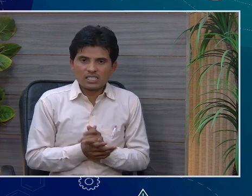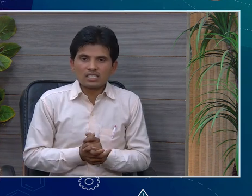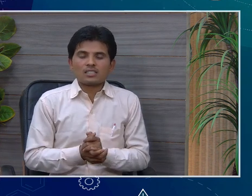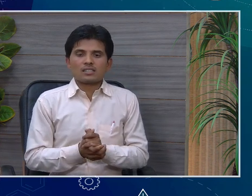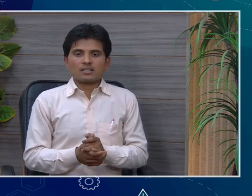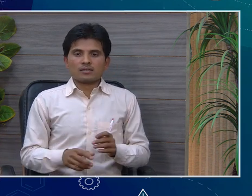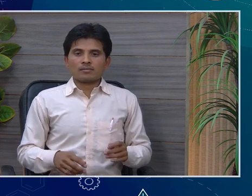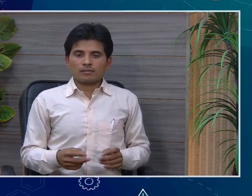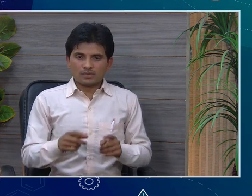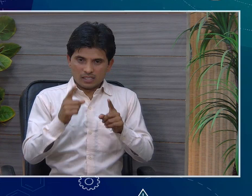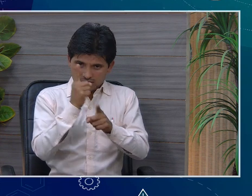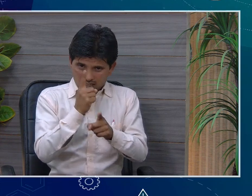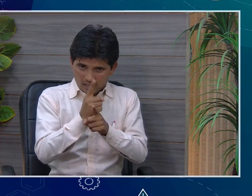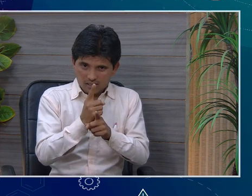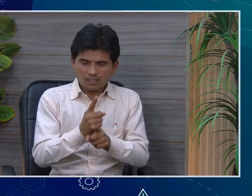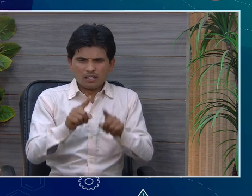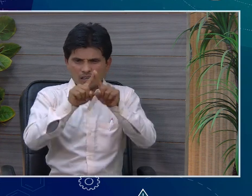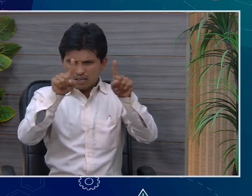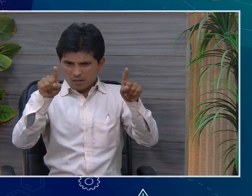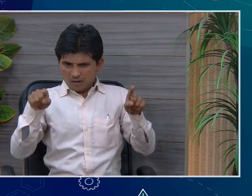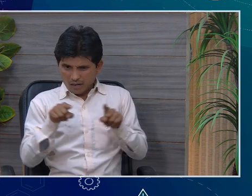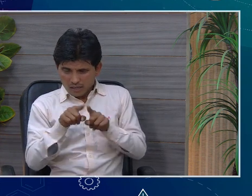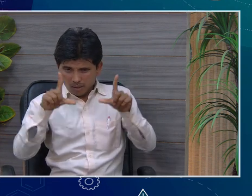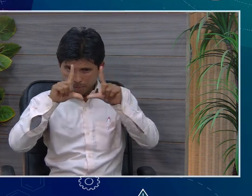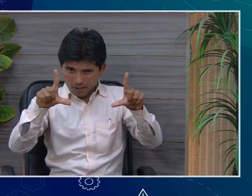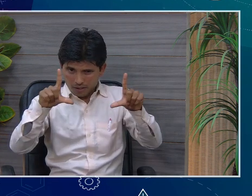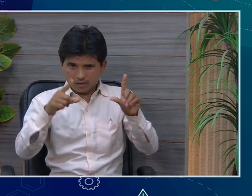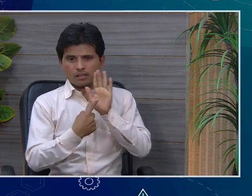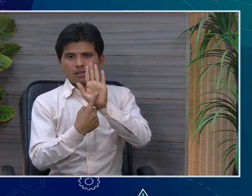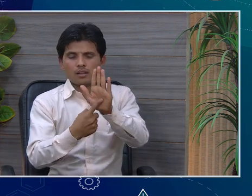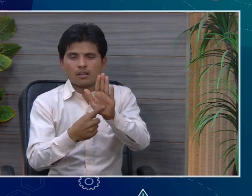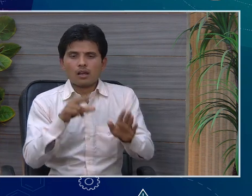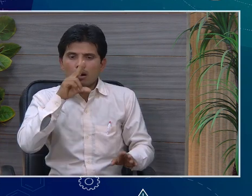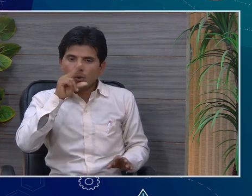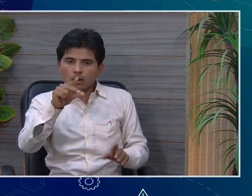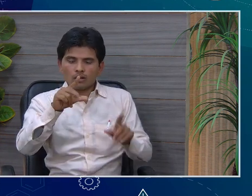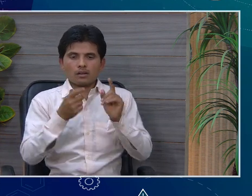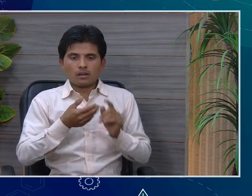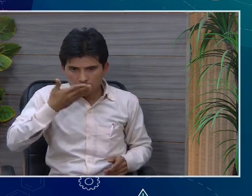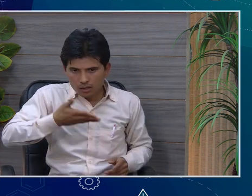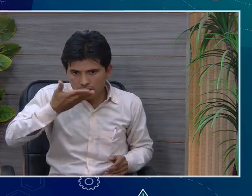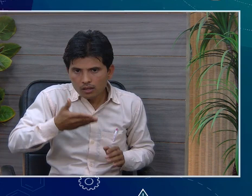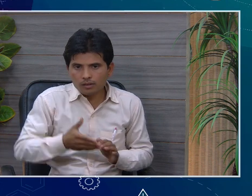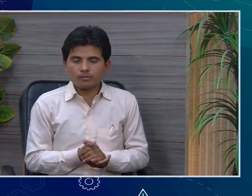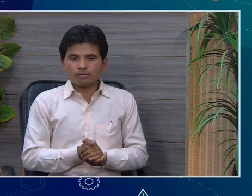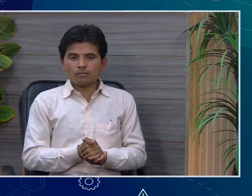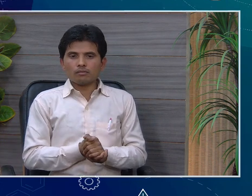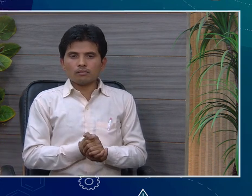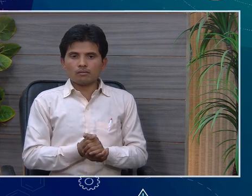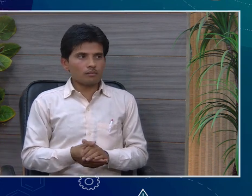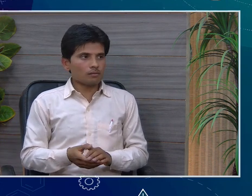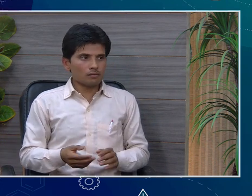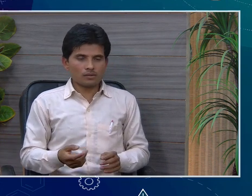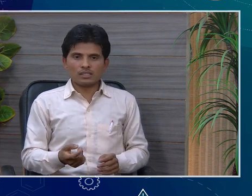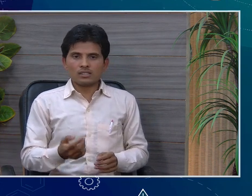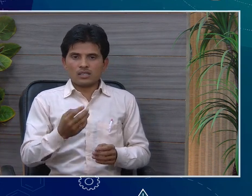जरूर की वृद्धि होती है अगर एक टीचर काली डायग्राम दिखा रहा है या उसको बोल कर समझा रहा है यह टेक्स पढ़ कर बता रहा है और वे असली बच्चे जो अपने